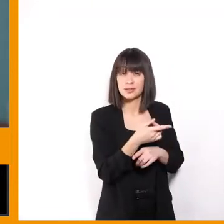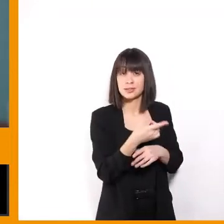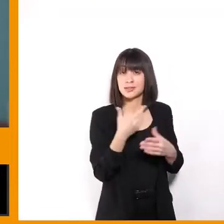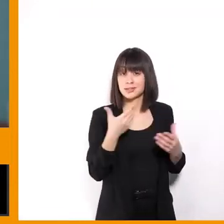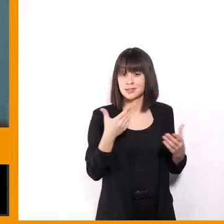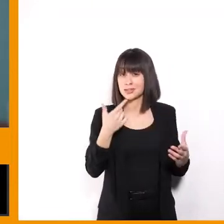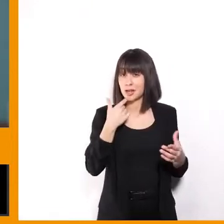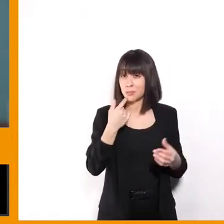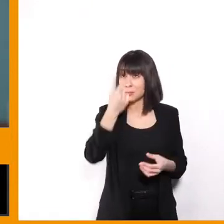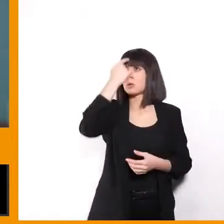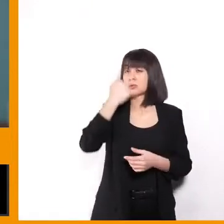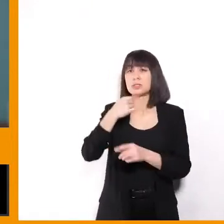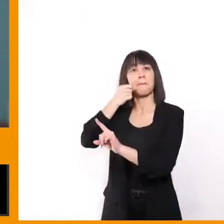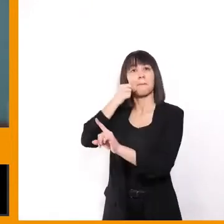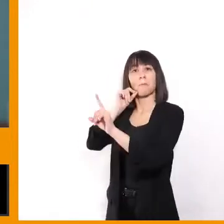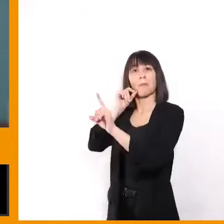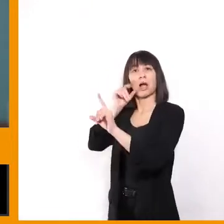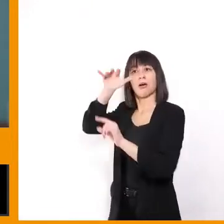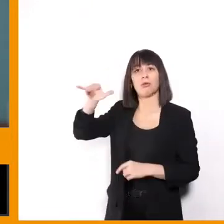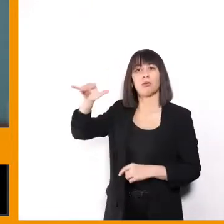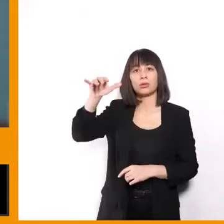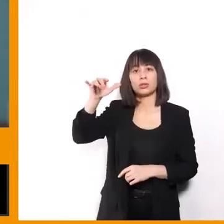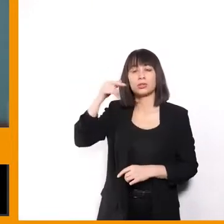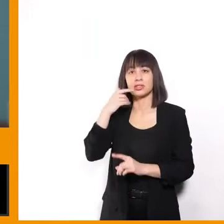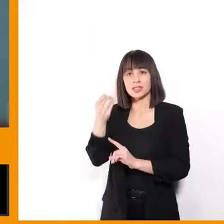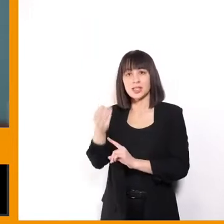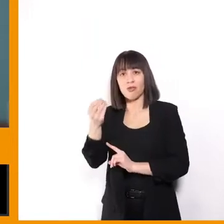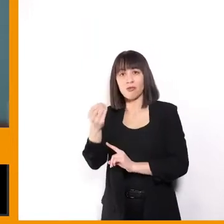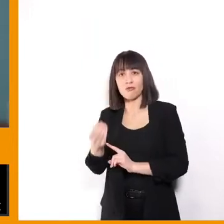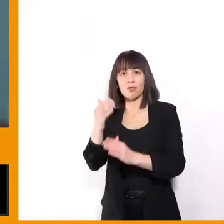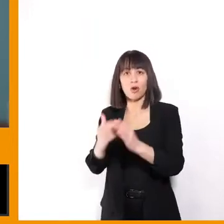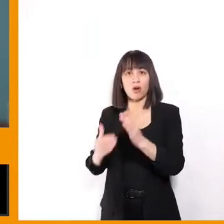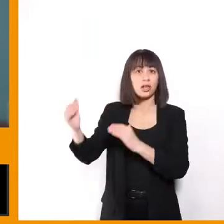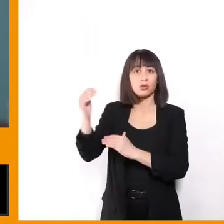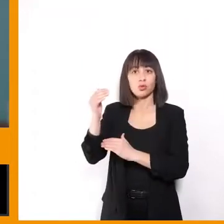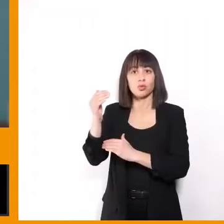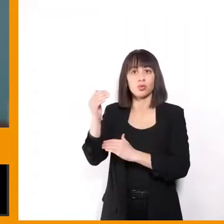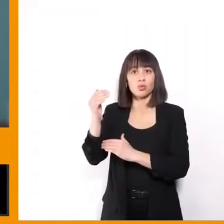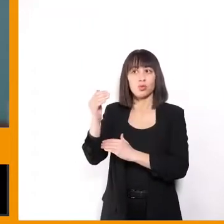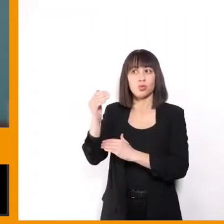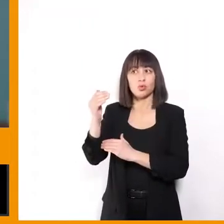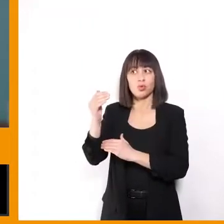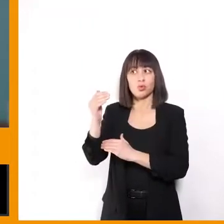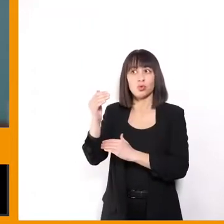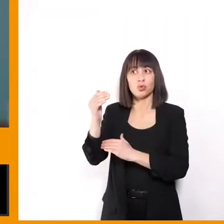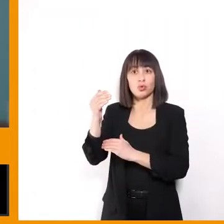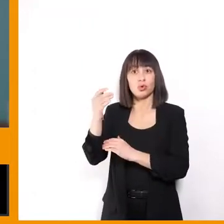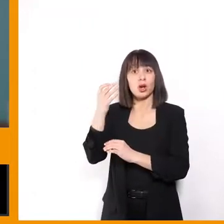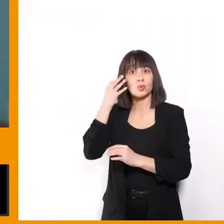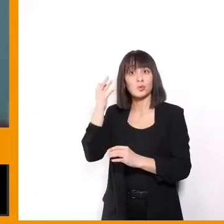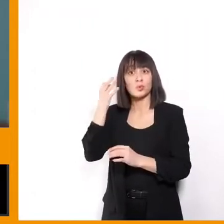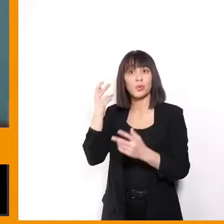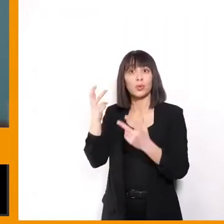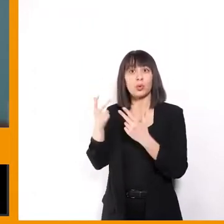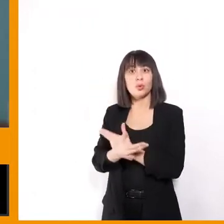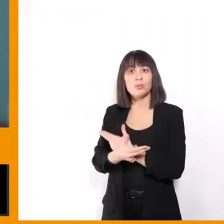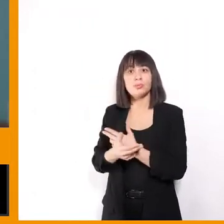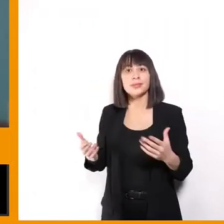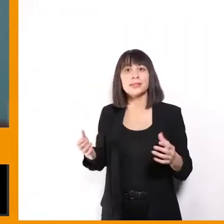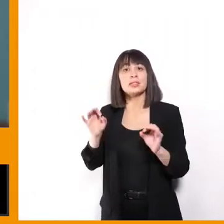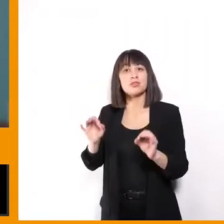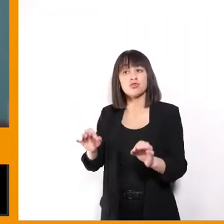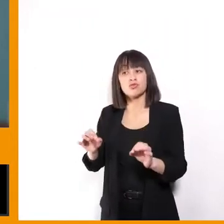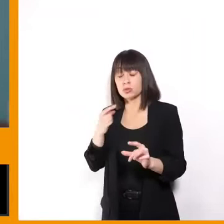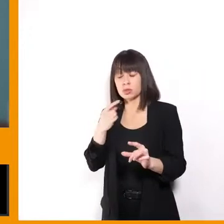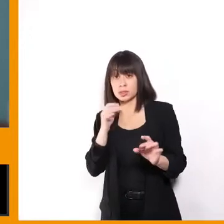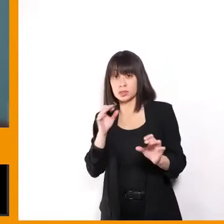parents dont les enfants adultes handicapés vont leur survivre. Et je pense notamment aux parents qui n'ont